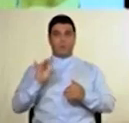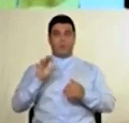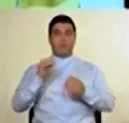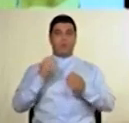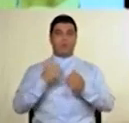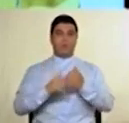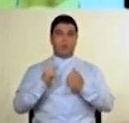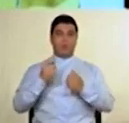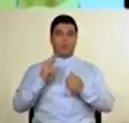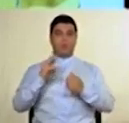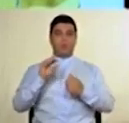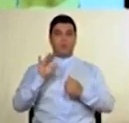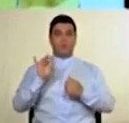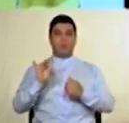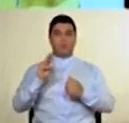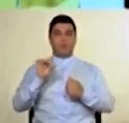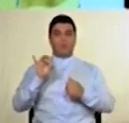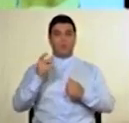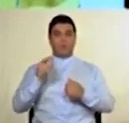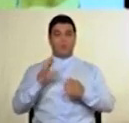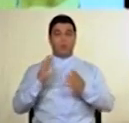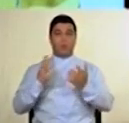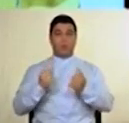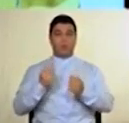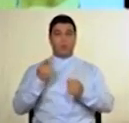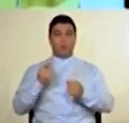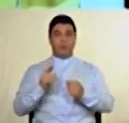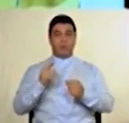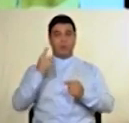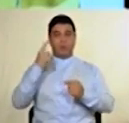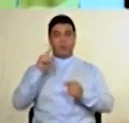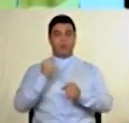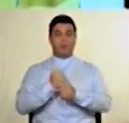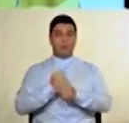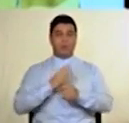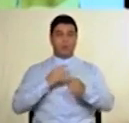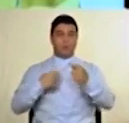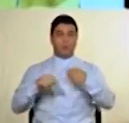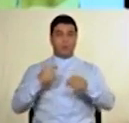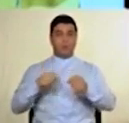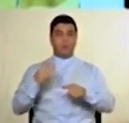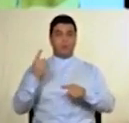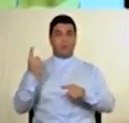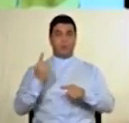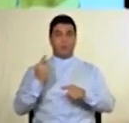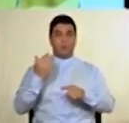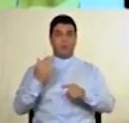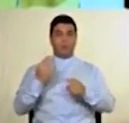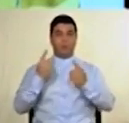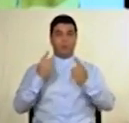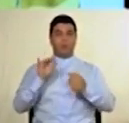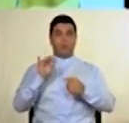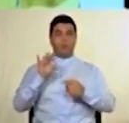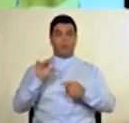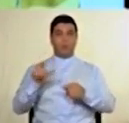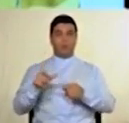Osiyo Mesopotamiya xalqlari tomonidan, demak, olinishi uchun kashf etilgan savdo yo'llari bu, demak, Buyuk Ipak